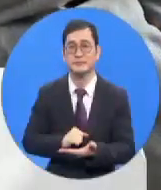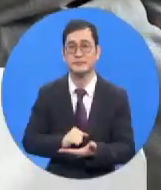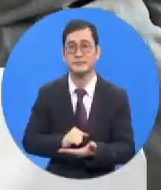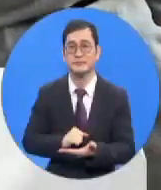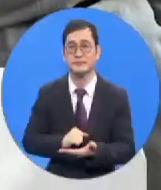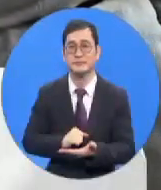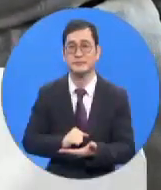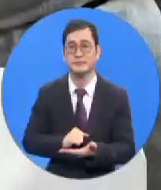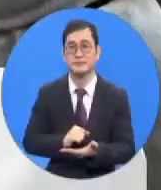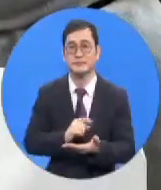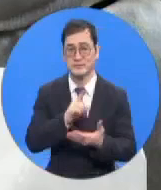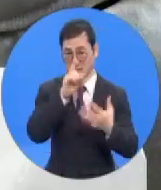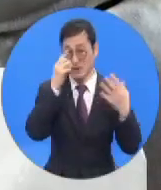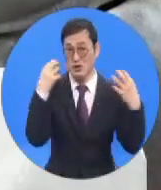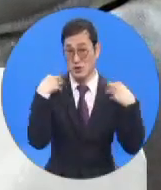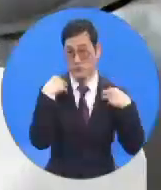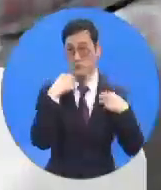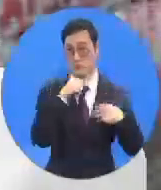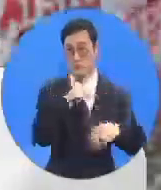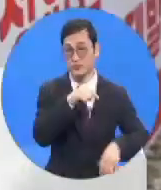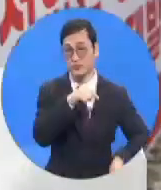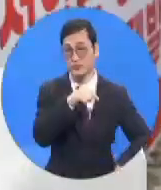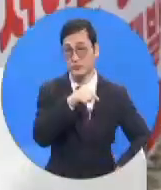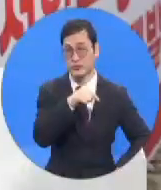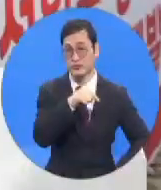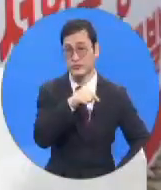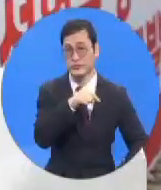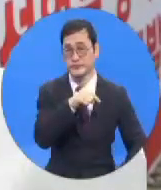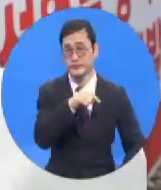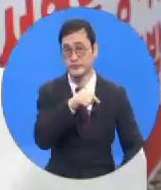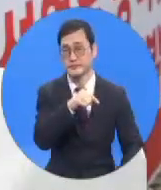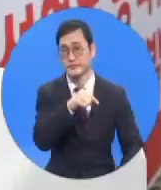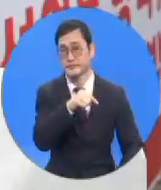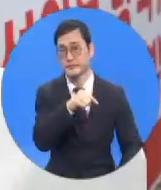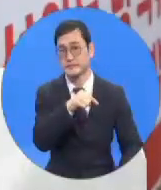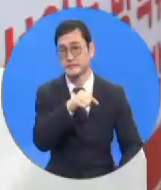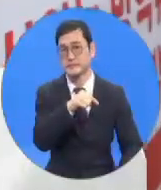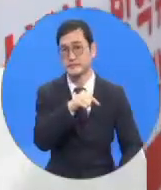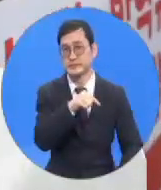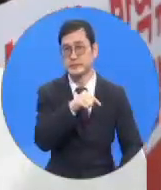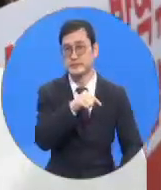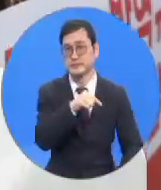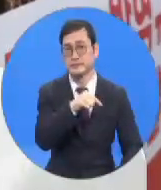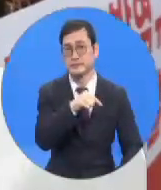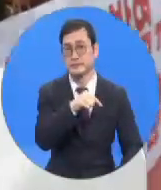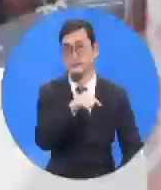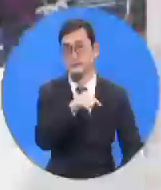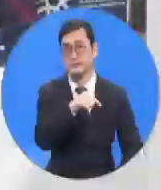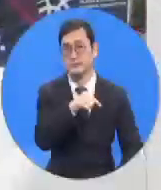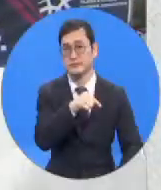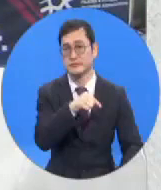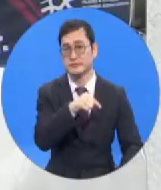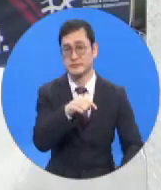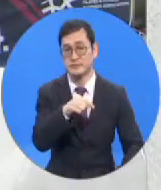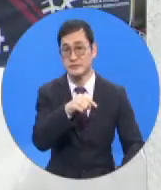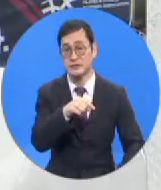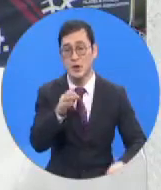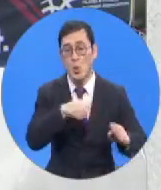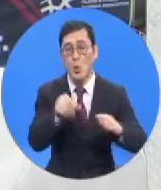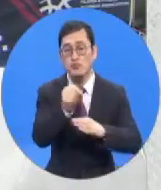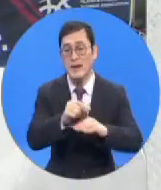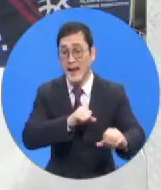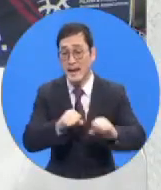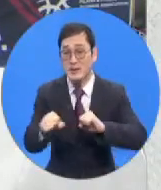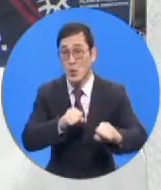않습니까? 국가에서는 뭐 다 공무원 해보셨으니까 공무원들이 하는 것이 국가의 행위란 말이에요. 그렇기